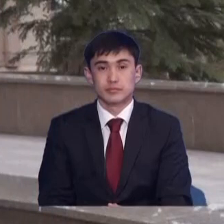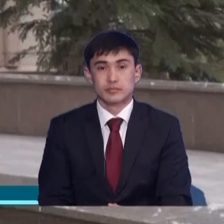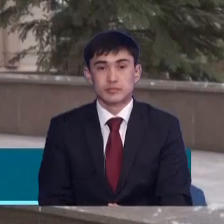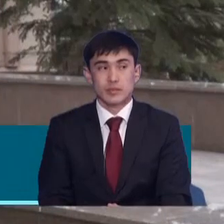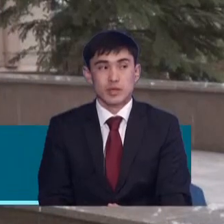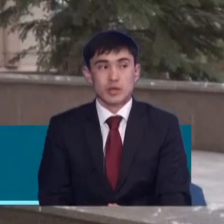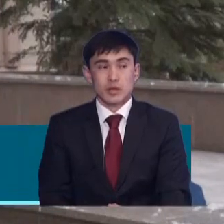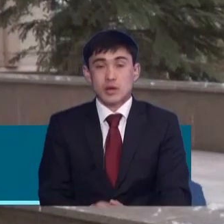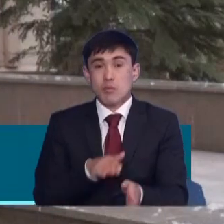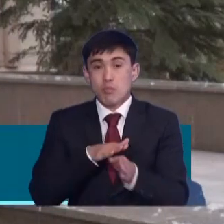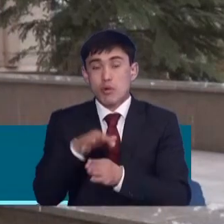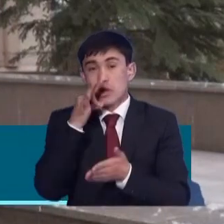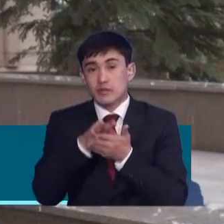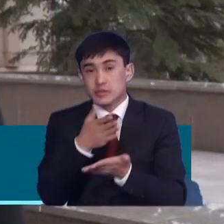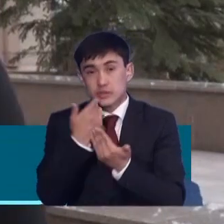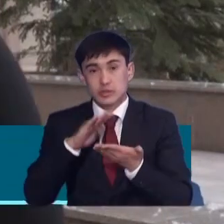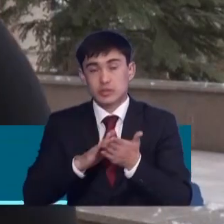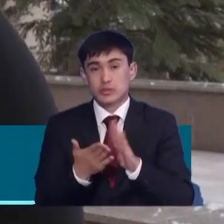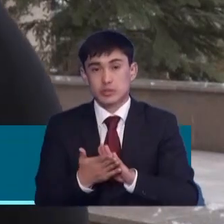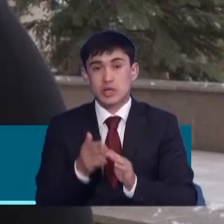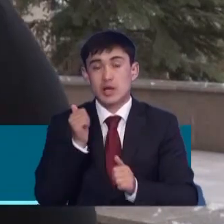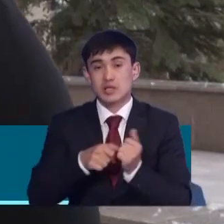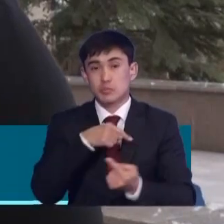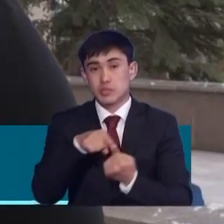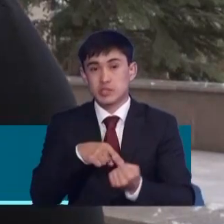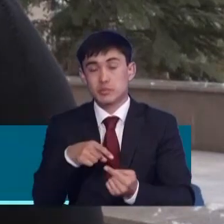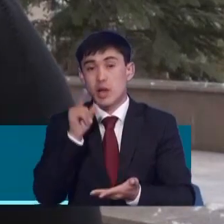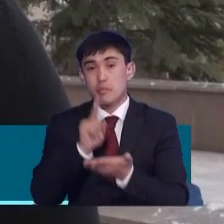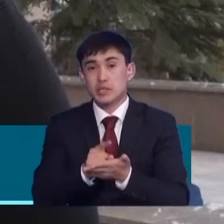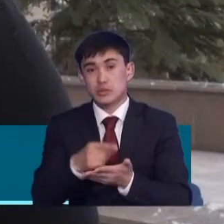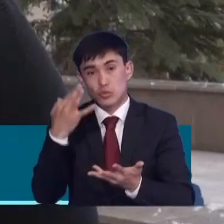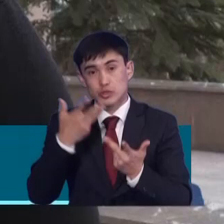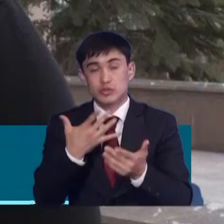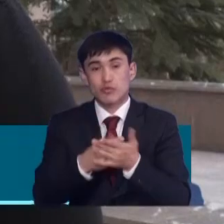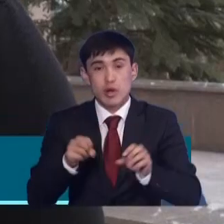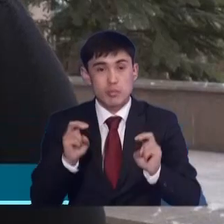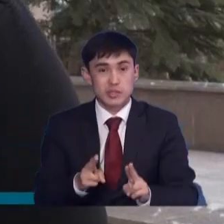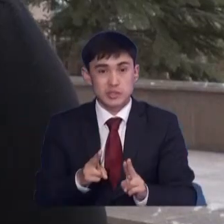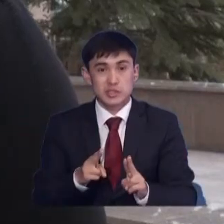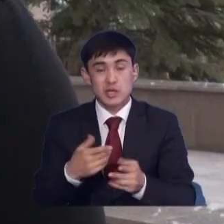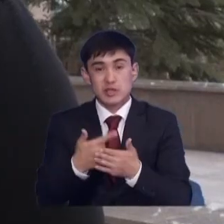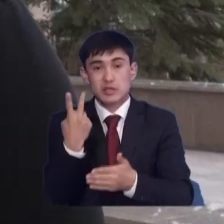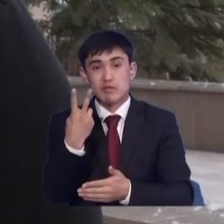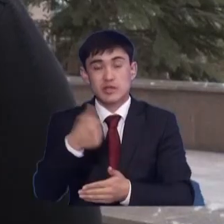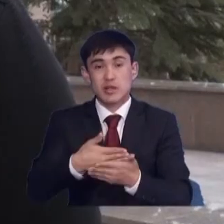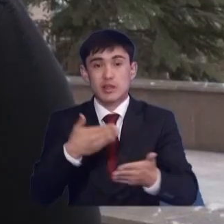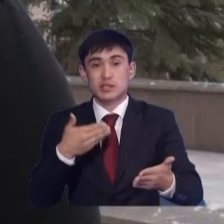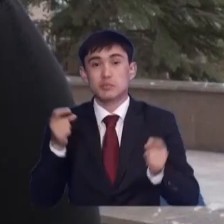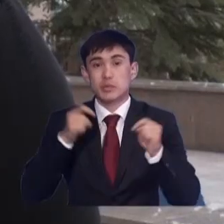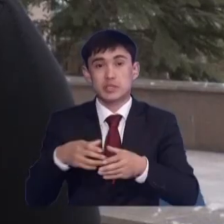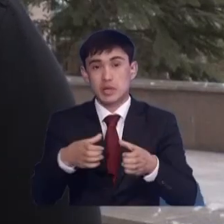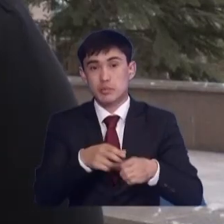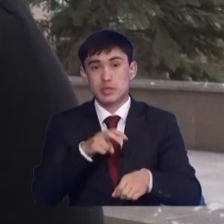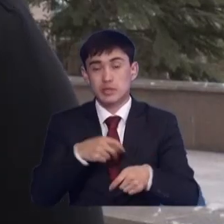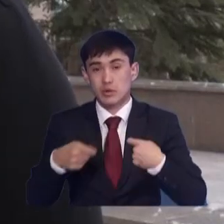Мы не несем полную ответственность за эту ситуацию. Каждый предприниматель обязан учитывать свой риск. Две недели назад приезжали из комитета